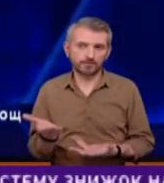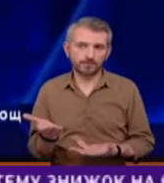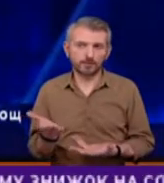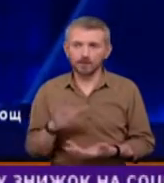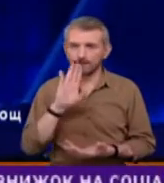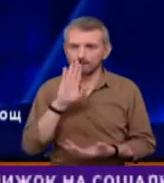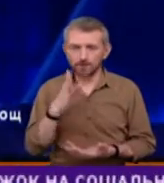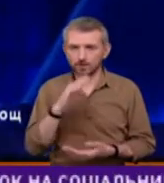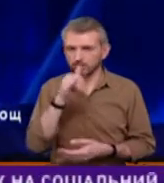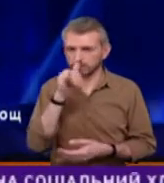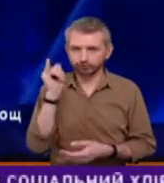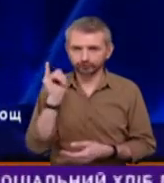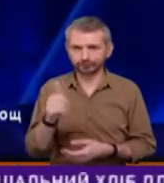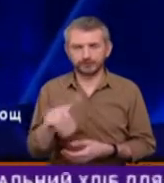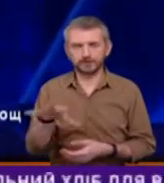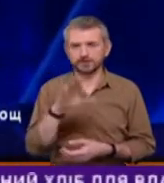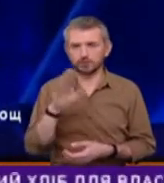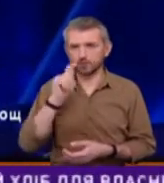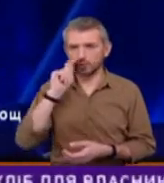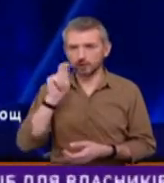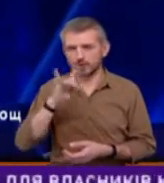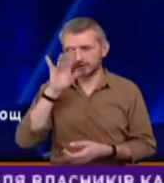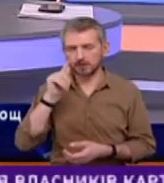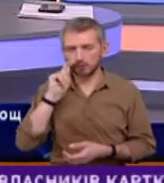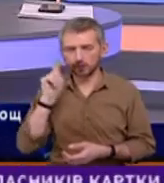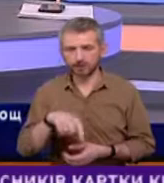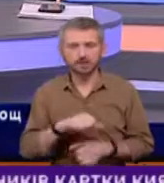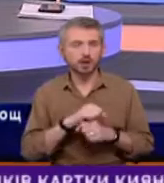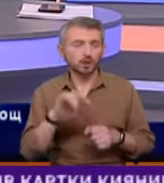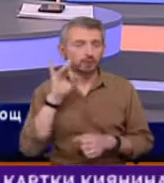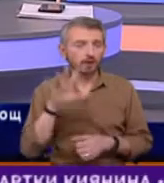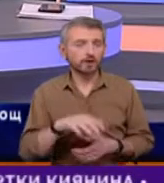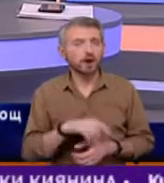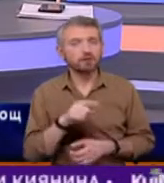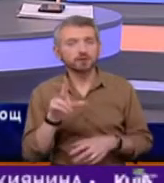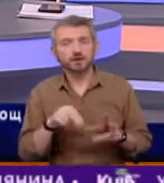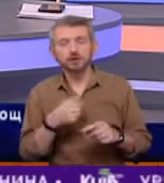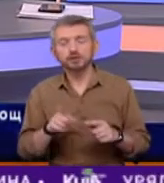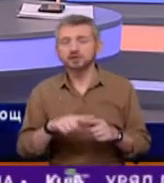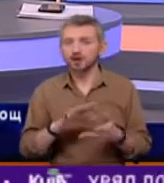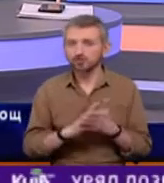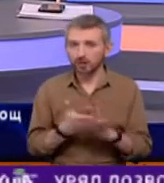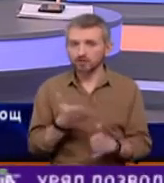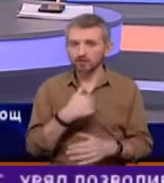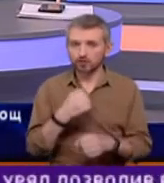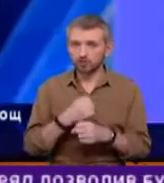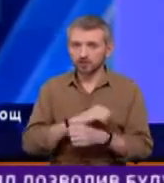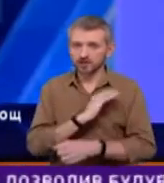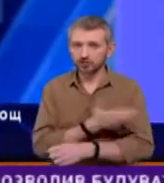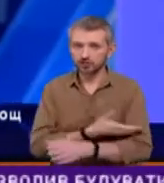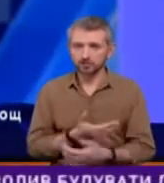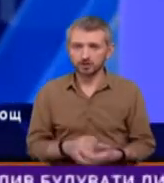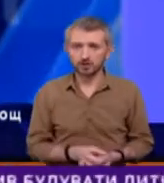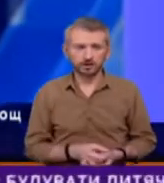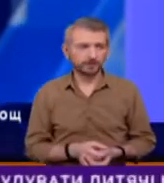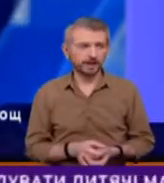ворог не пройде. Все буде Україна. Слава Україні! Героям слава. А ви вважаєте, ця ситуація нас зробить сильнішими?